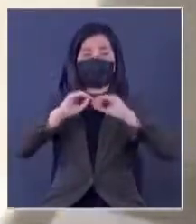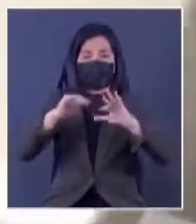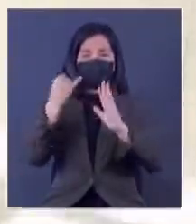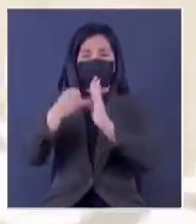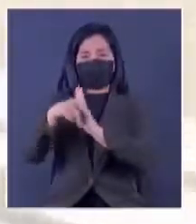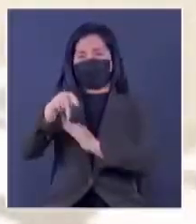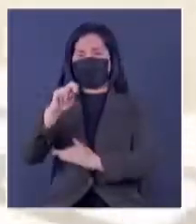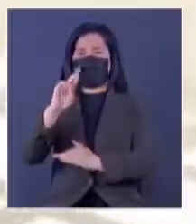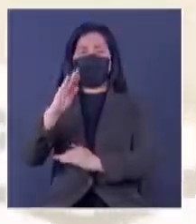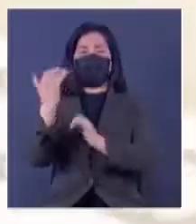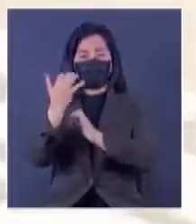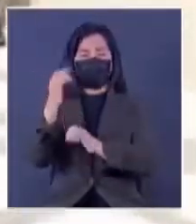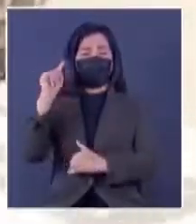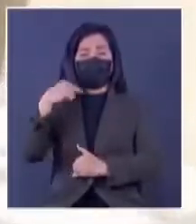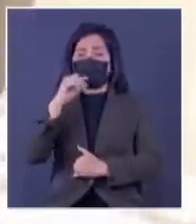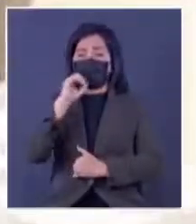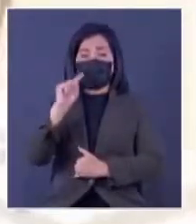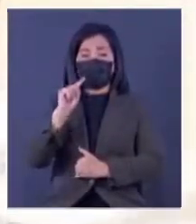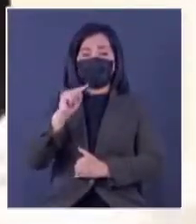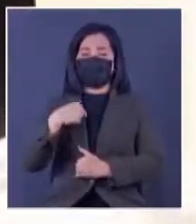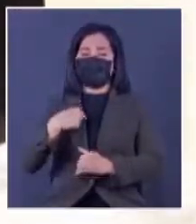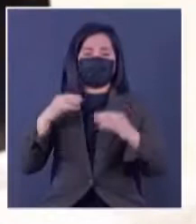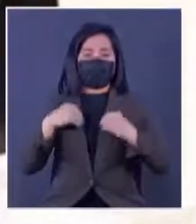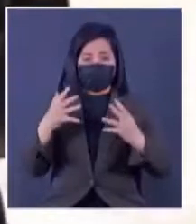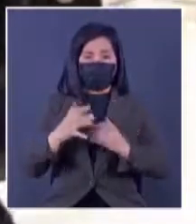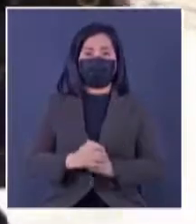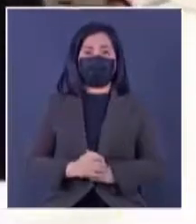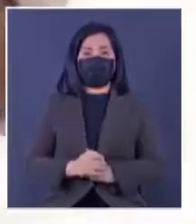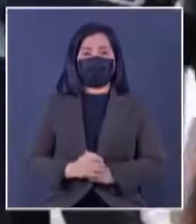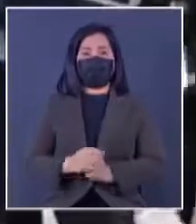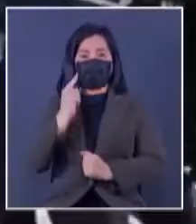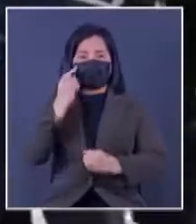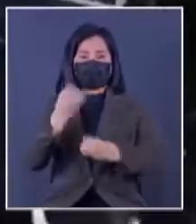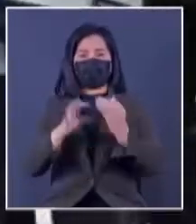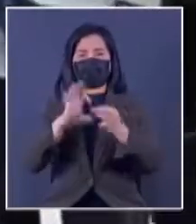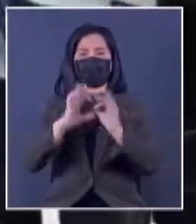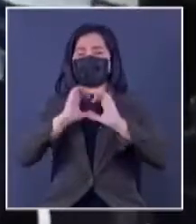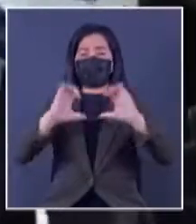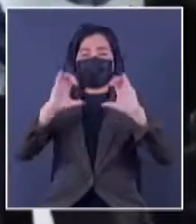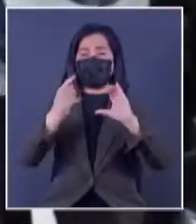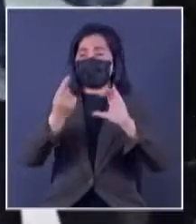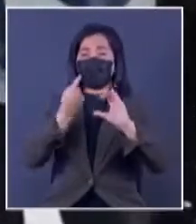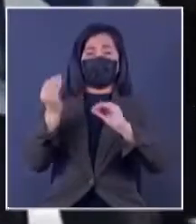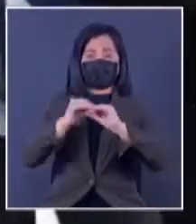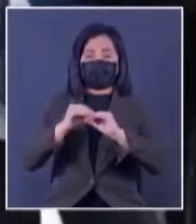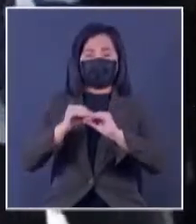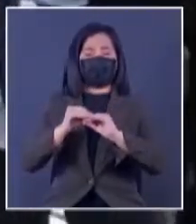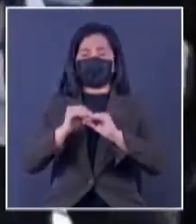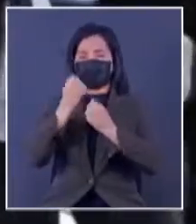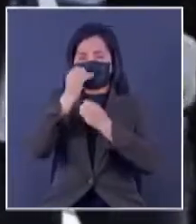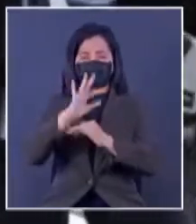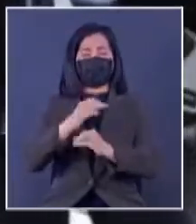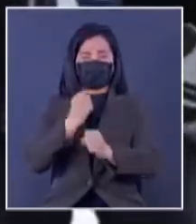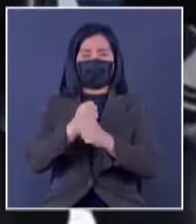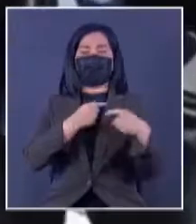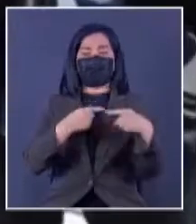โดยยืนยันนะคะว่าจะแสดงความคิดเห็นเกี่ยวกับการทำงานของรัฐบาลต่อเราไม่กังวลว่าจะถูกดำเนินคดีเพิ่มพร้อมแสดง